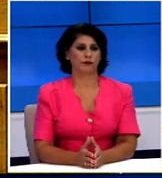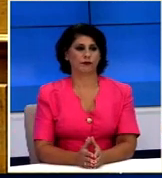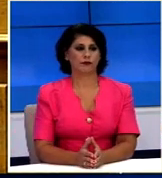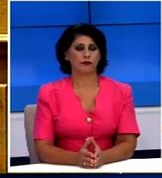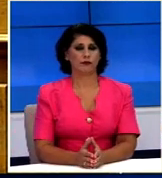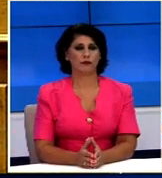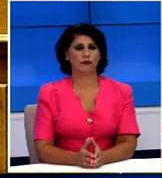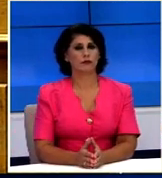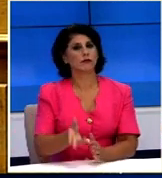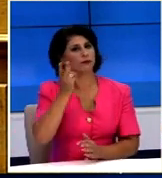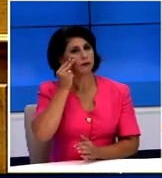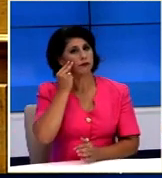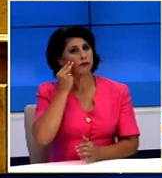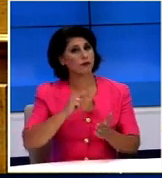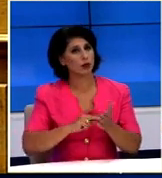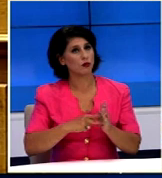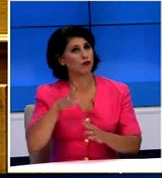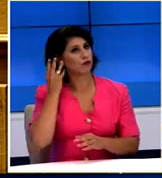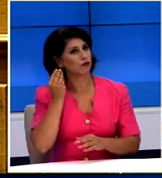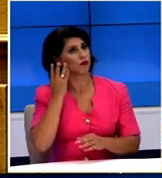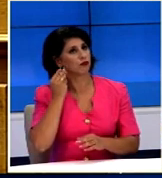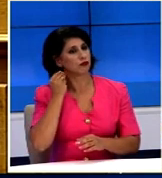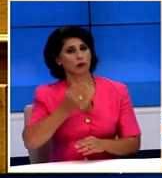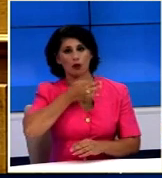Παρακολούθησα με προσοχή την ομιλία του κ. Μητσοτάκη,